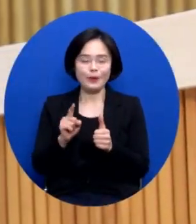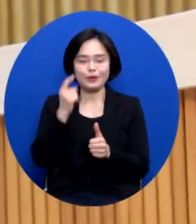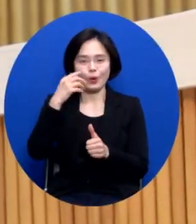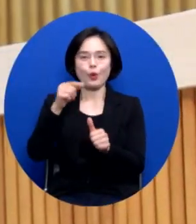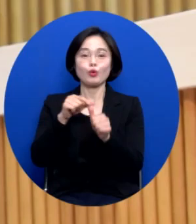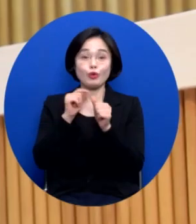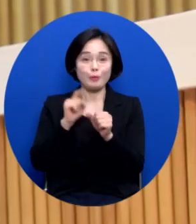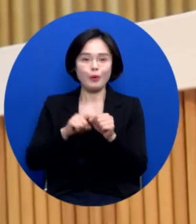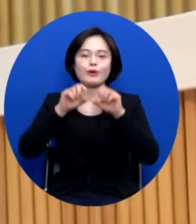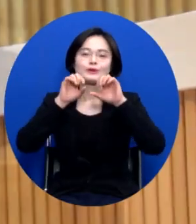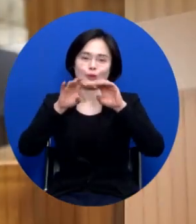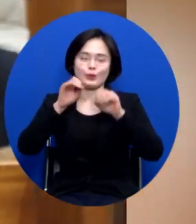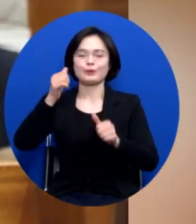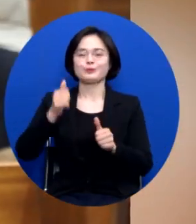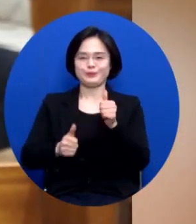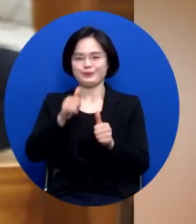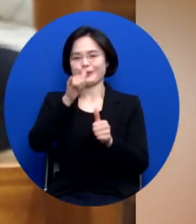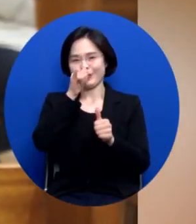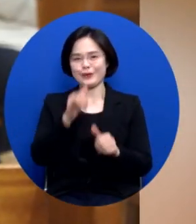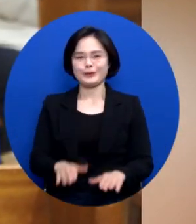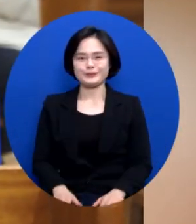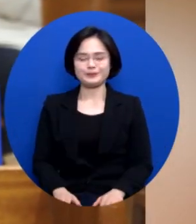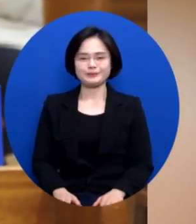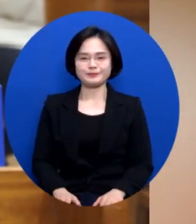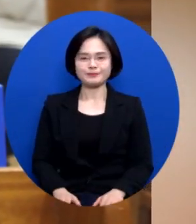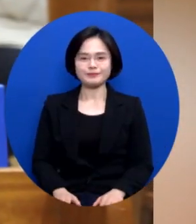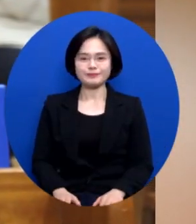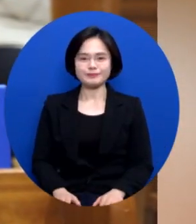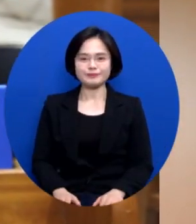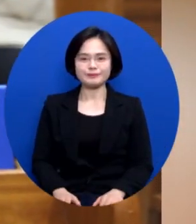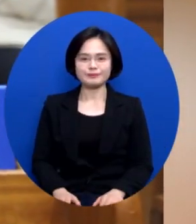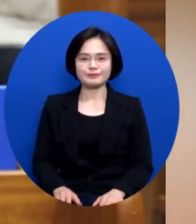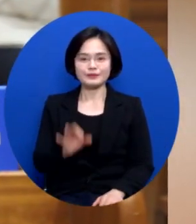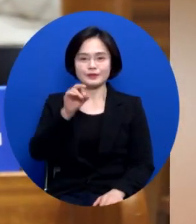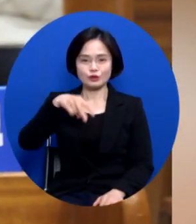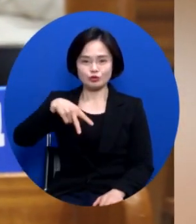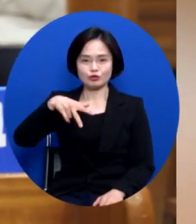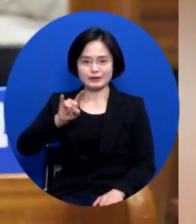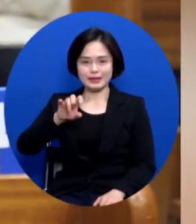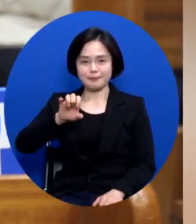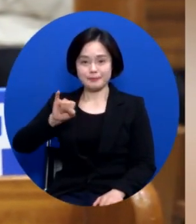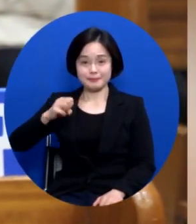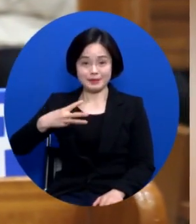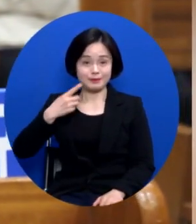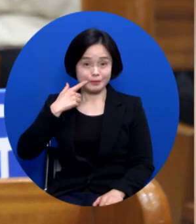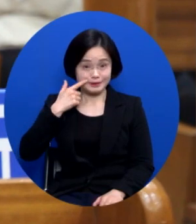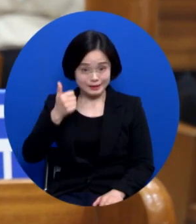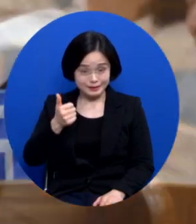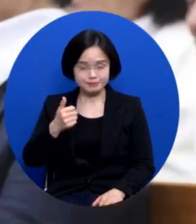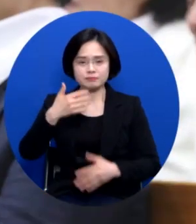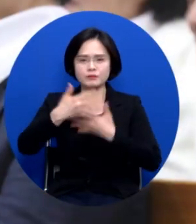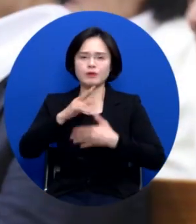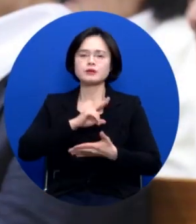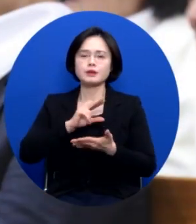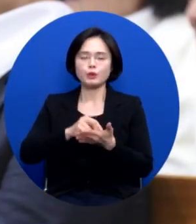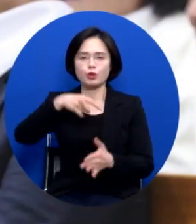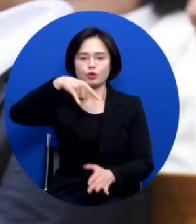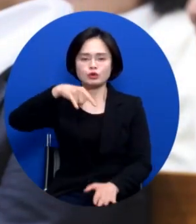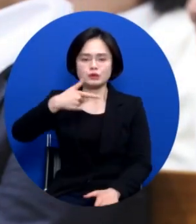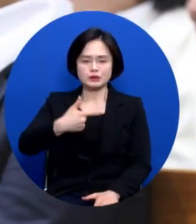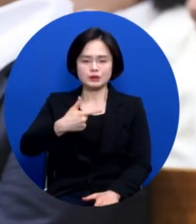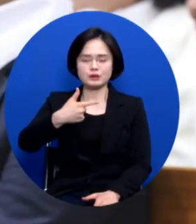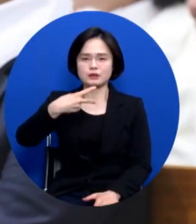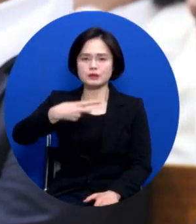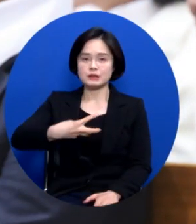전원을 시상하는 방식으로 진행됩니다. 순복음 노원교회 유재필 목사는 영화 쉰들러 리스트 속 쉰들러는